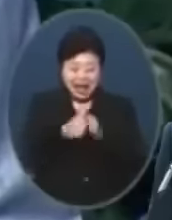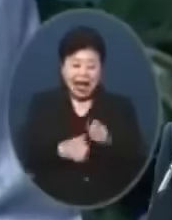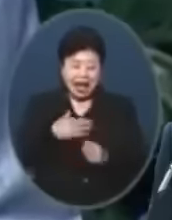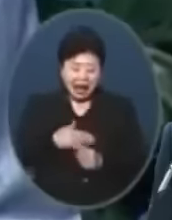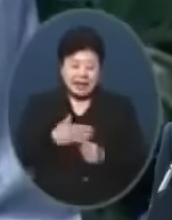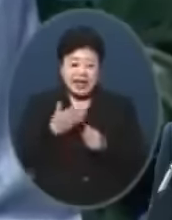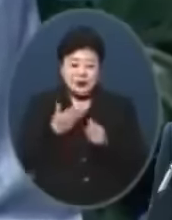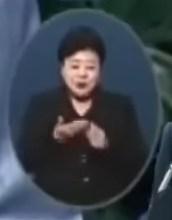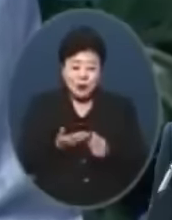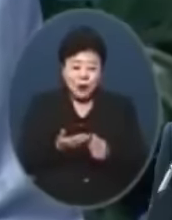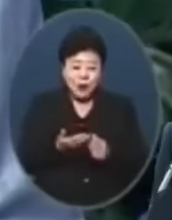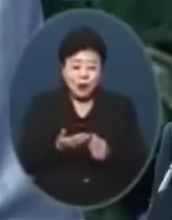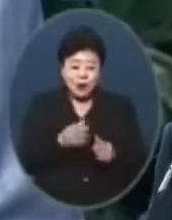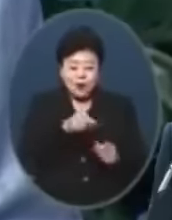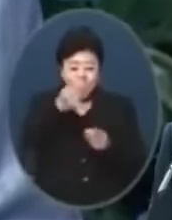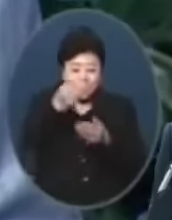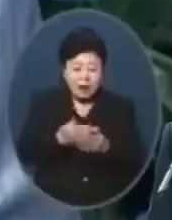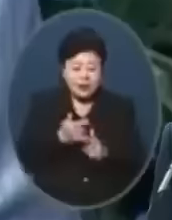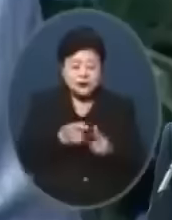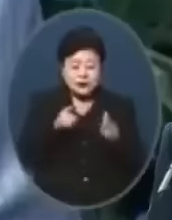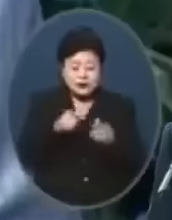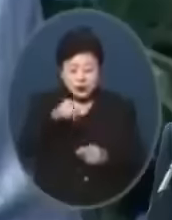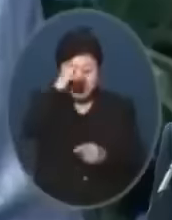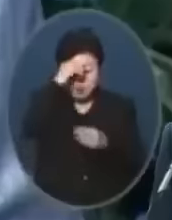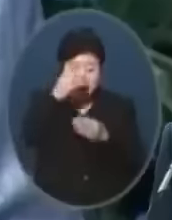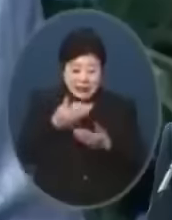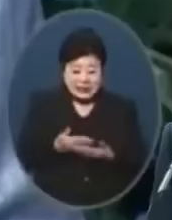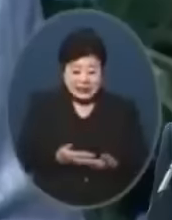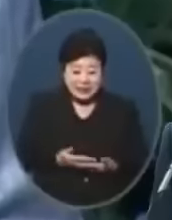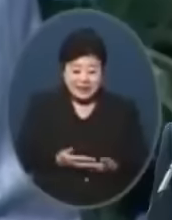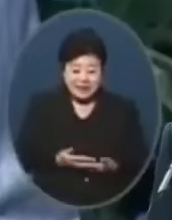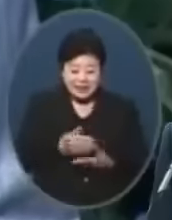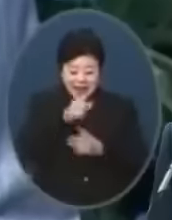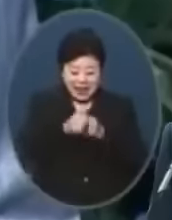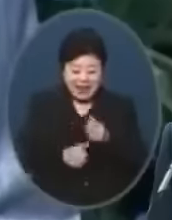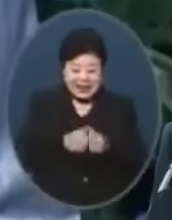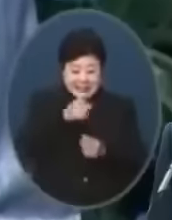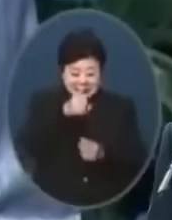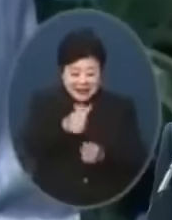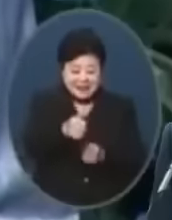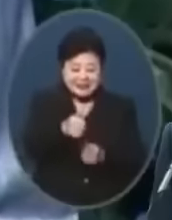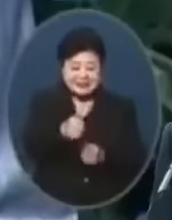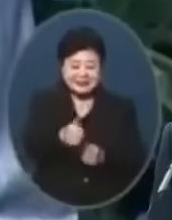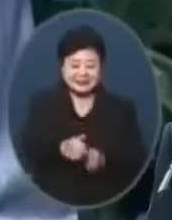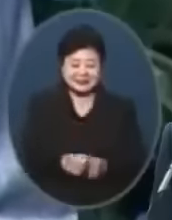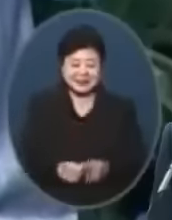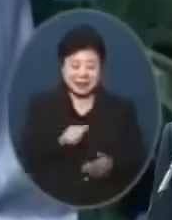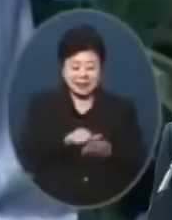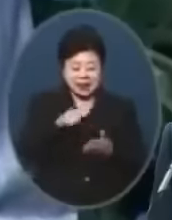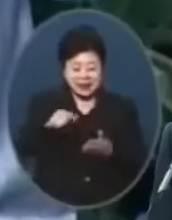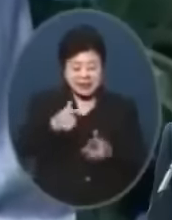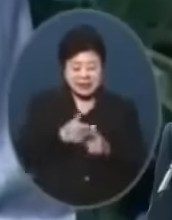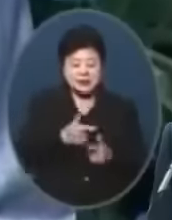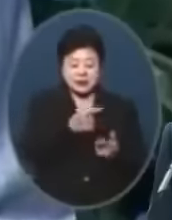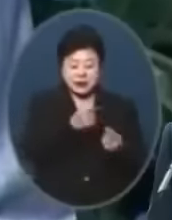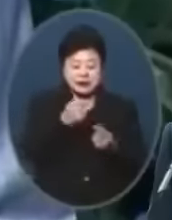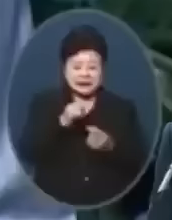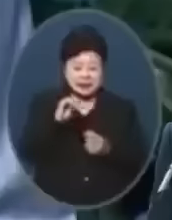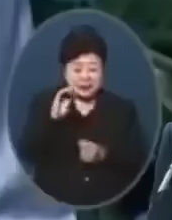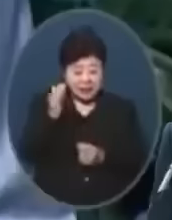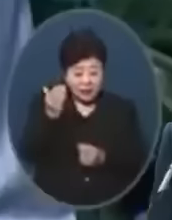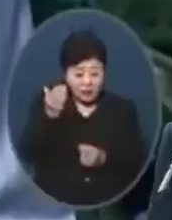알게 하셔서 구원을 받고 예수님을 닮아서 하나님의 맏아들 예수 그리스도와 같은 사람이